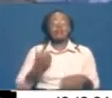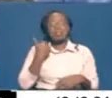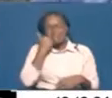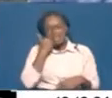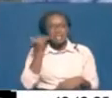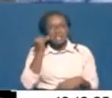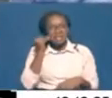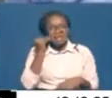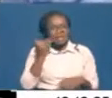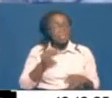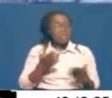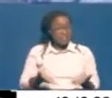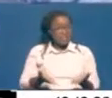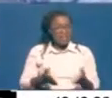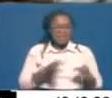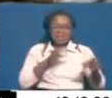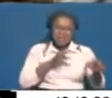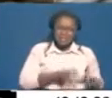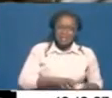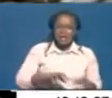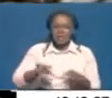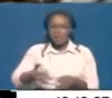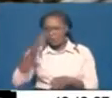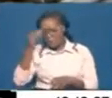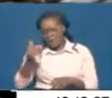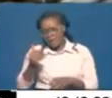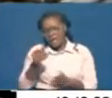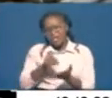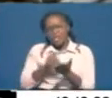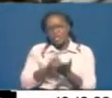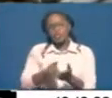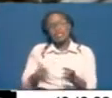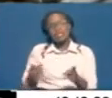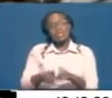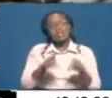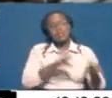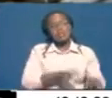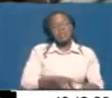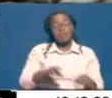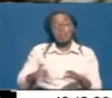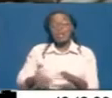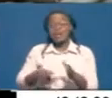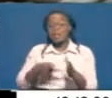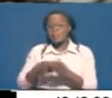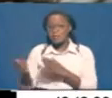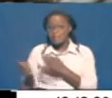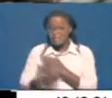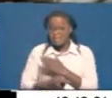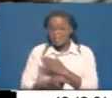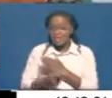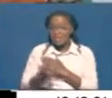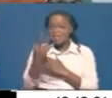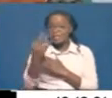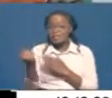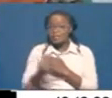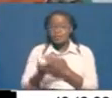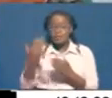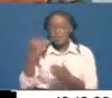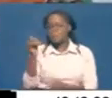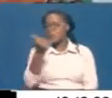because their caregiver is suffering. Dr. Ndong’a alifichua hawajalipwa mishahara yao kwa kipindi cha miezi mitatu iliyopita,